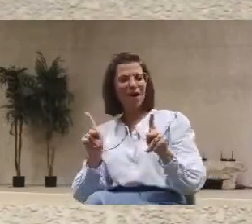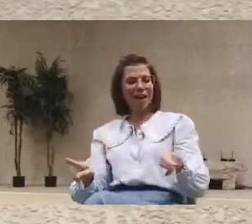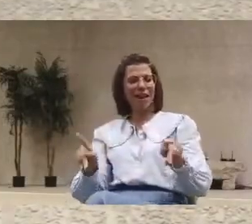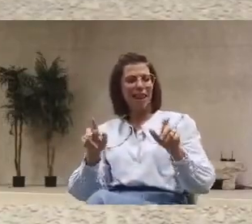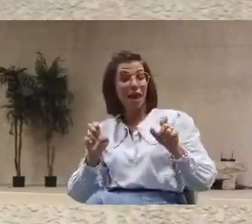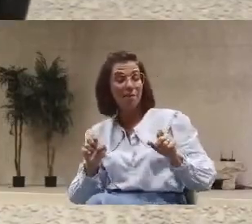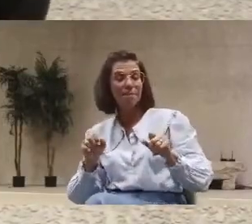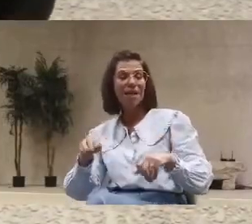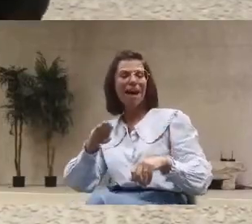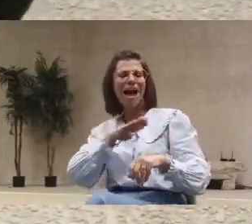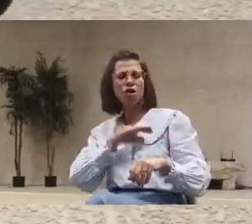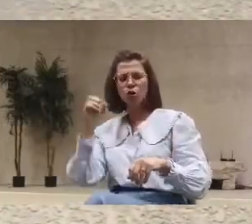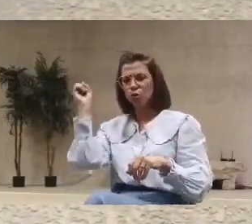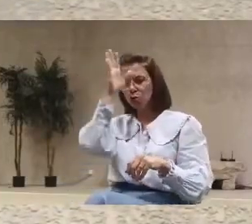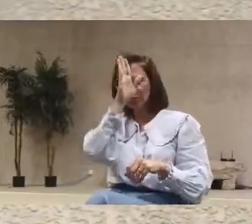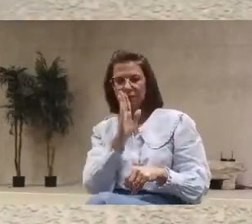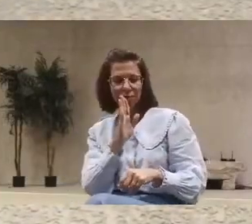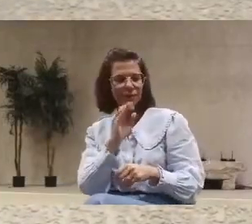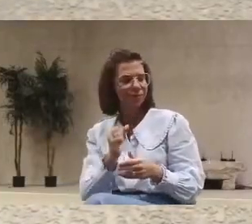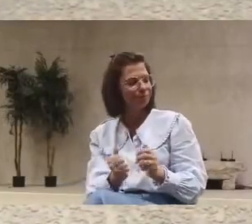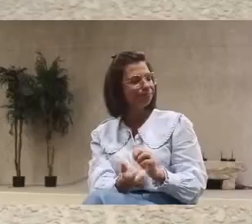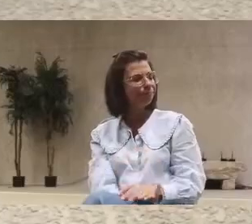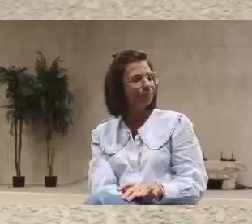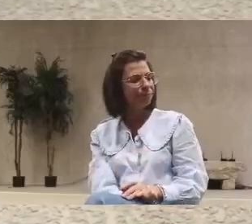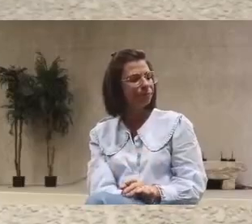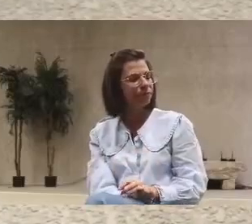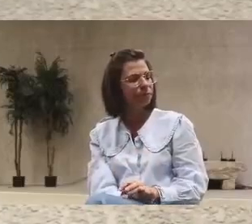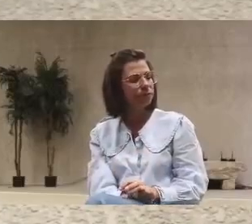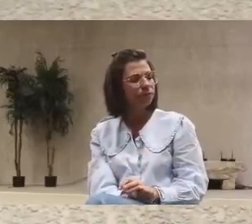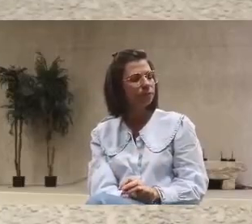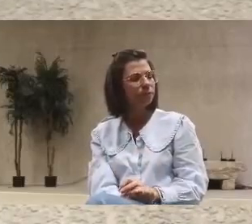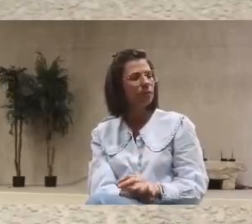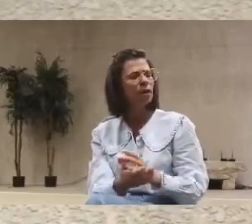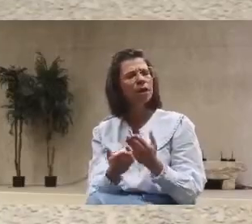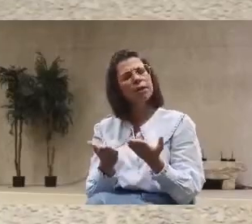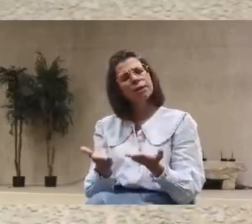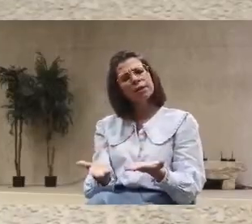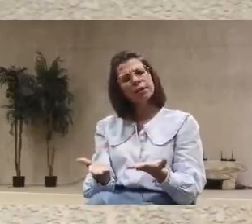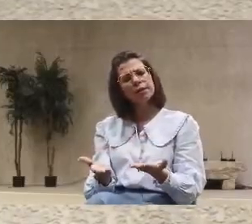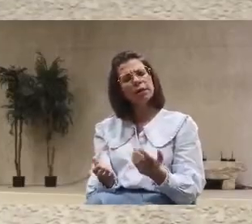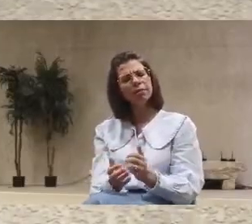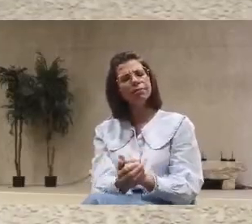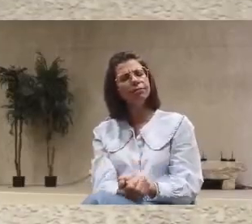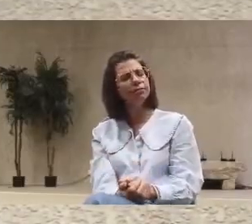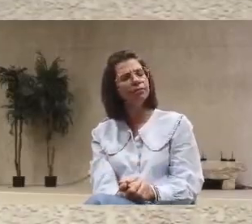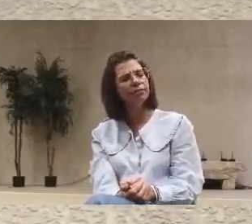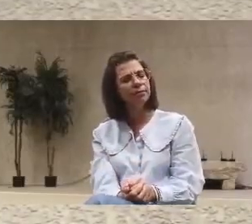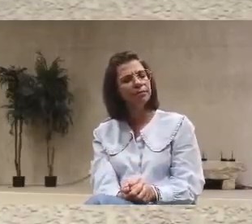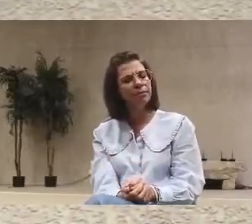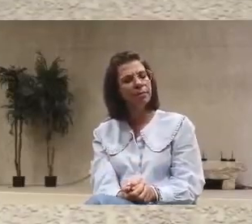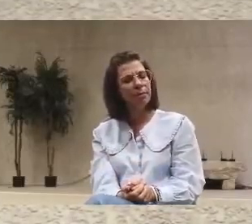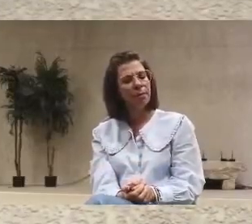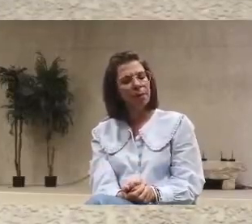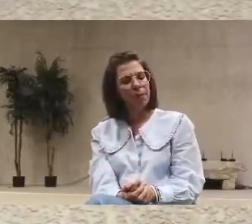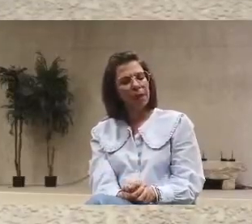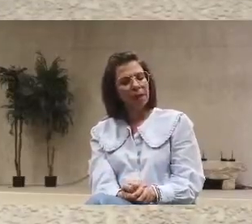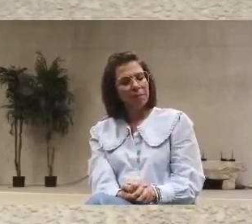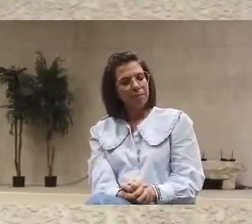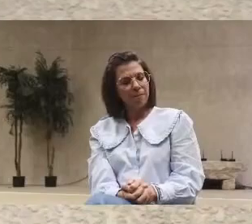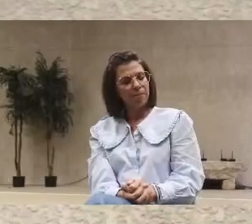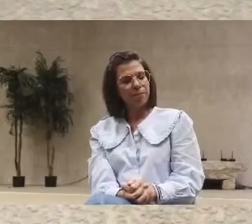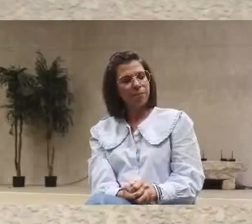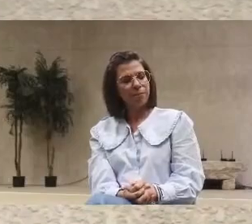il est clair que ce n'est pas un passage qui fait référence forcément